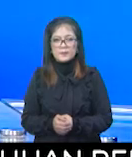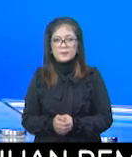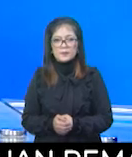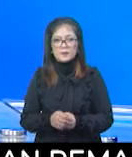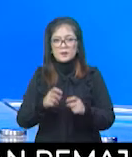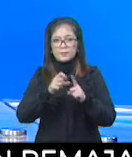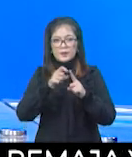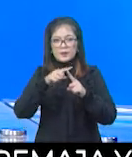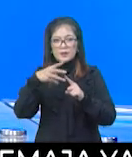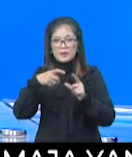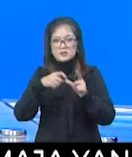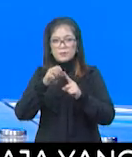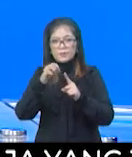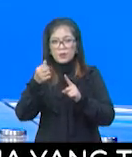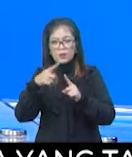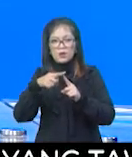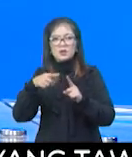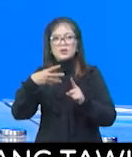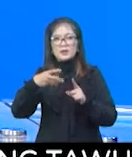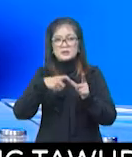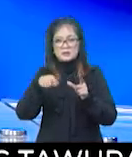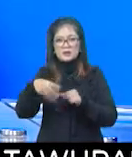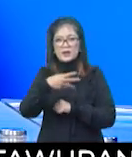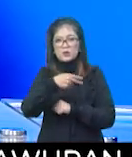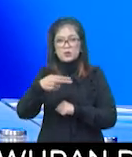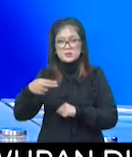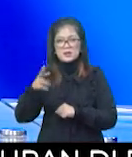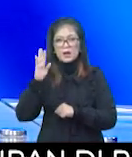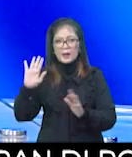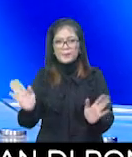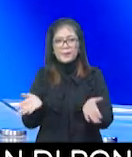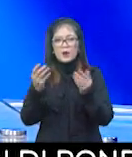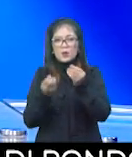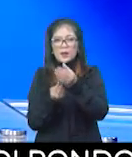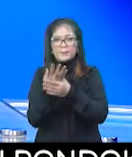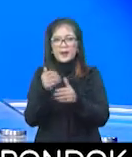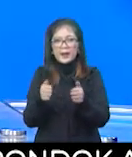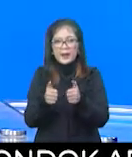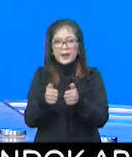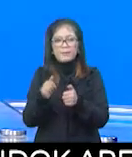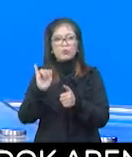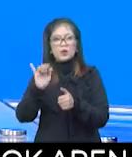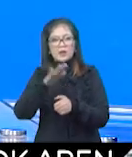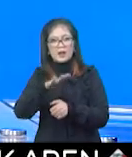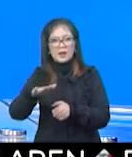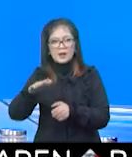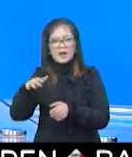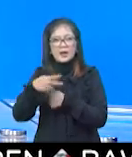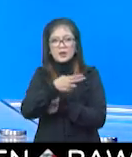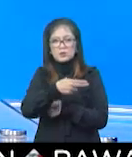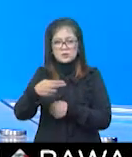Nah, pemirsa, PT eSports Star Indonesia akan membangun dan mengembangkan game buatan anak negeri untuk pasar dalam negeri dan